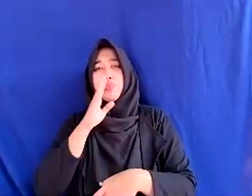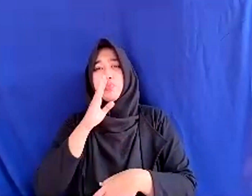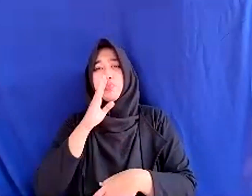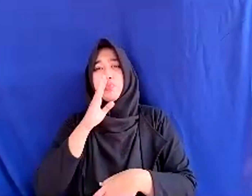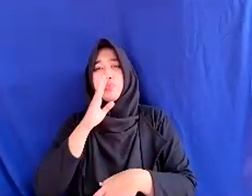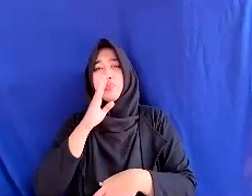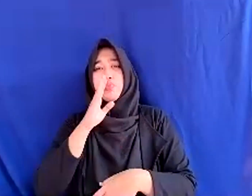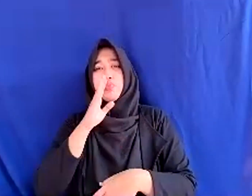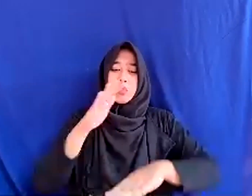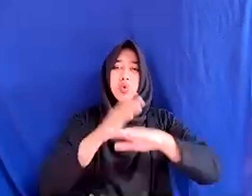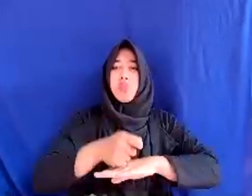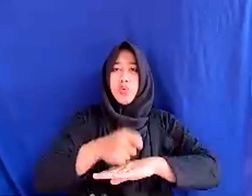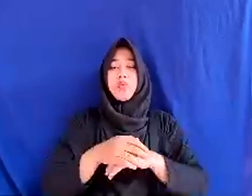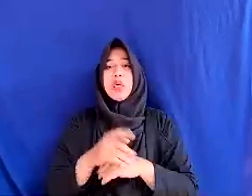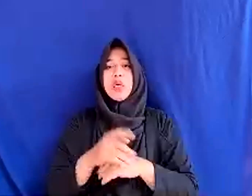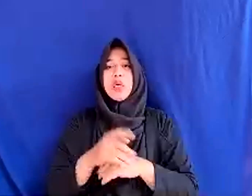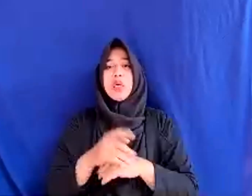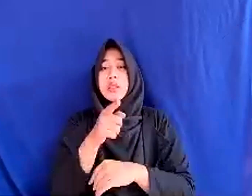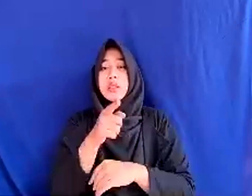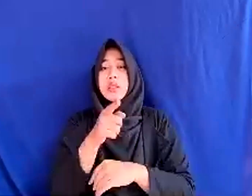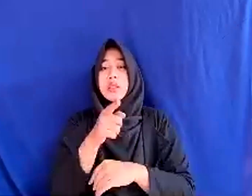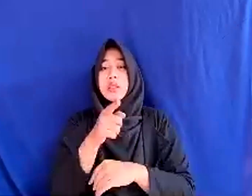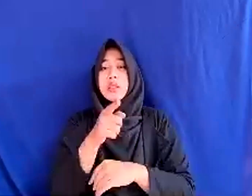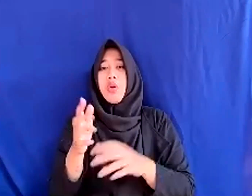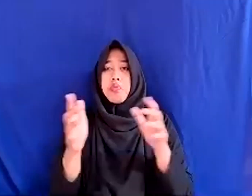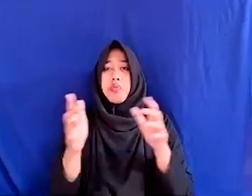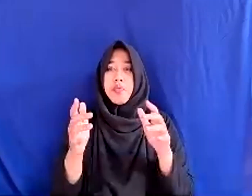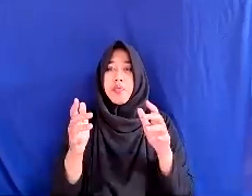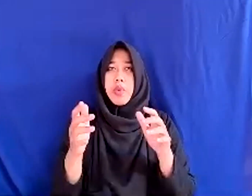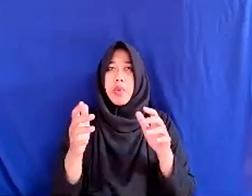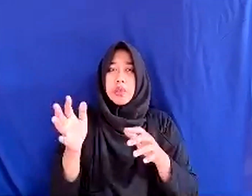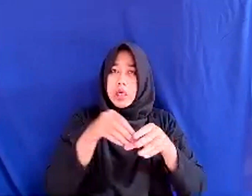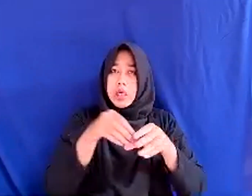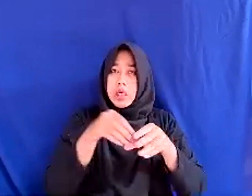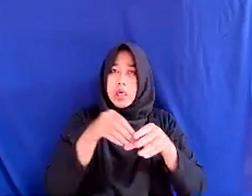beliau banyak berkiprah, banyak riset